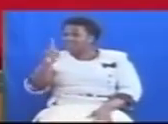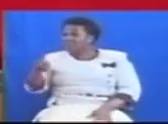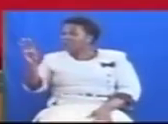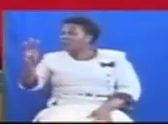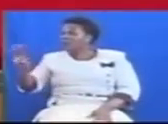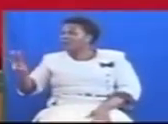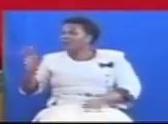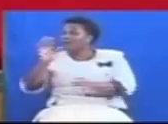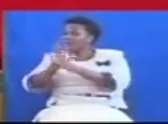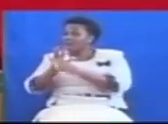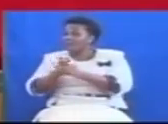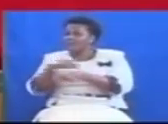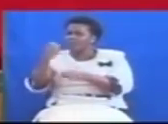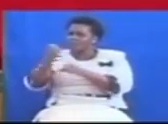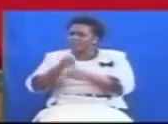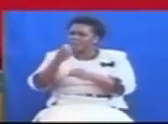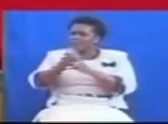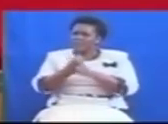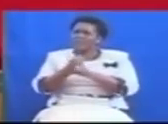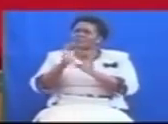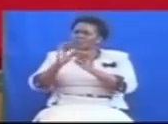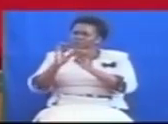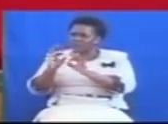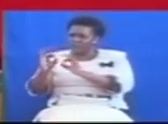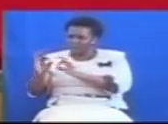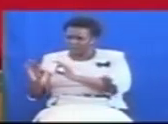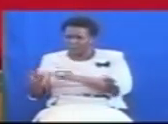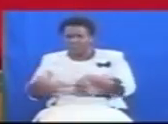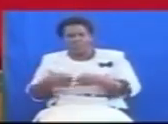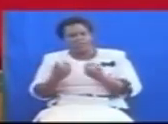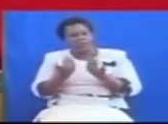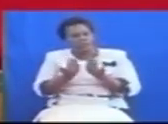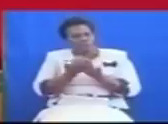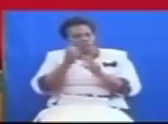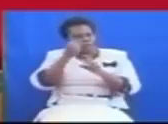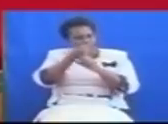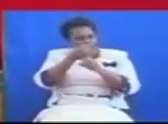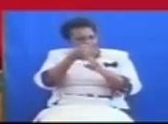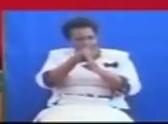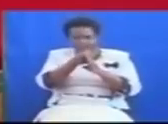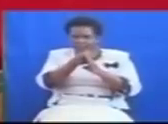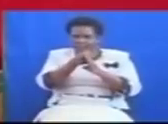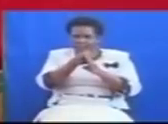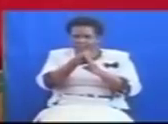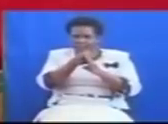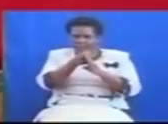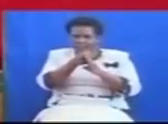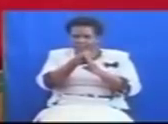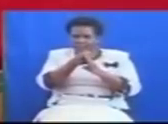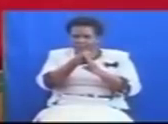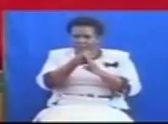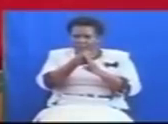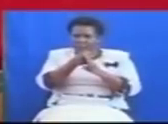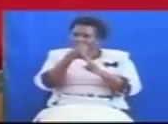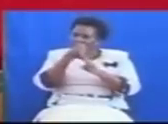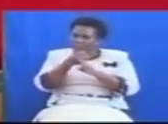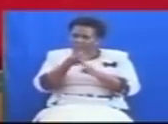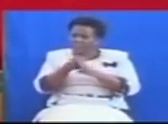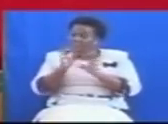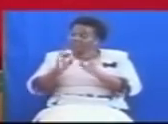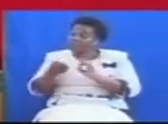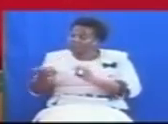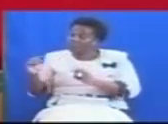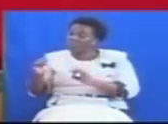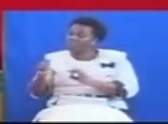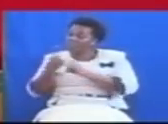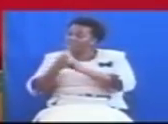ambazo zinafanya wakiwemo na chemba na wengine wako tumepita. Kwa mimi nasisitiza mheshimiwa mbunge afuatilie kwenye halmashauri yake